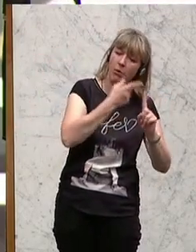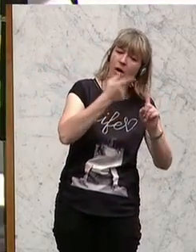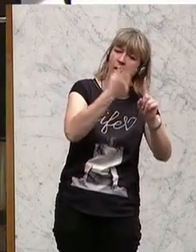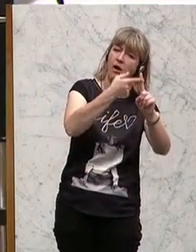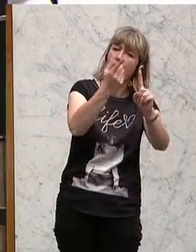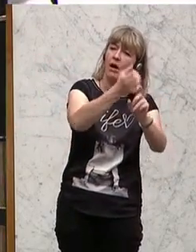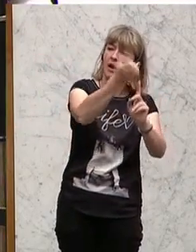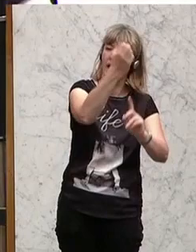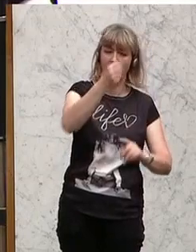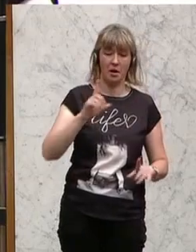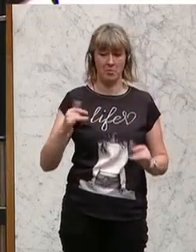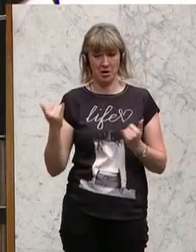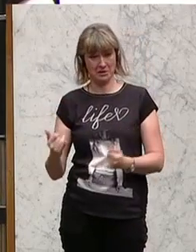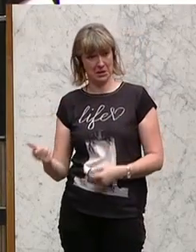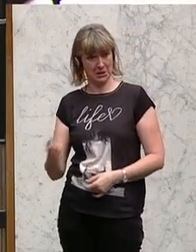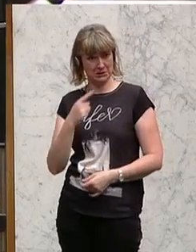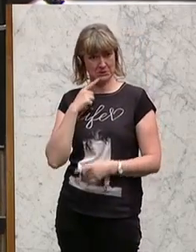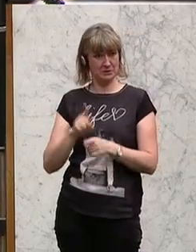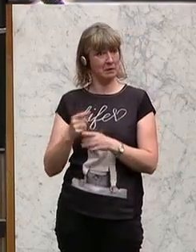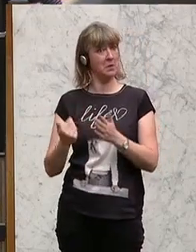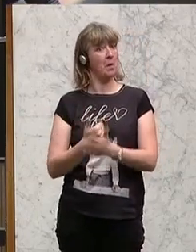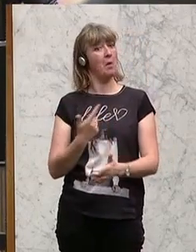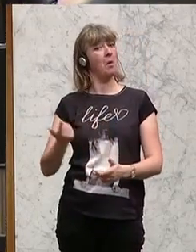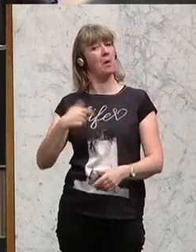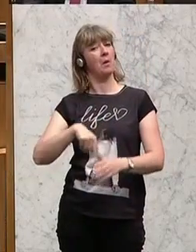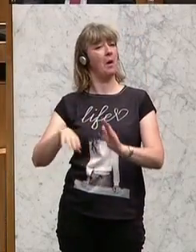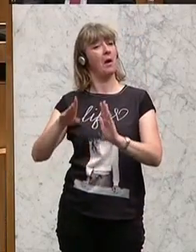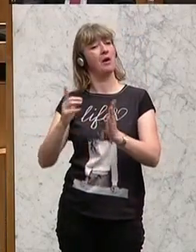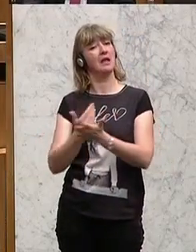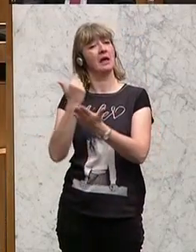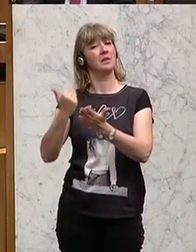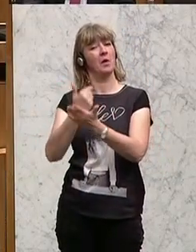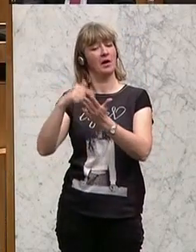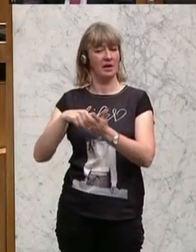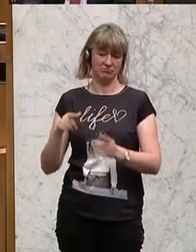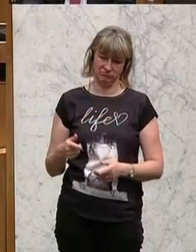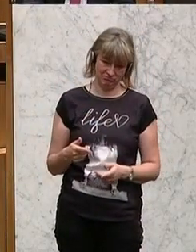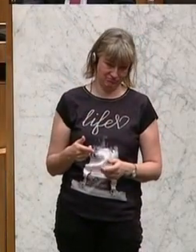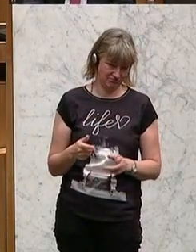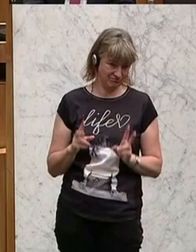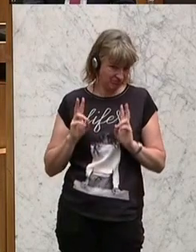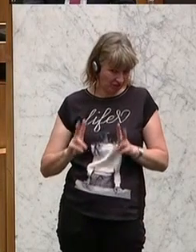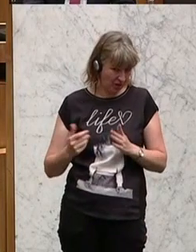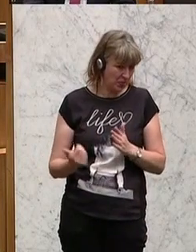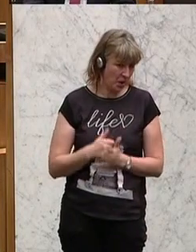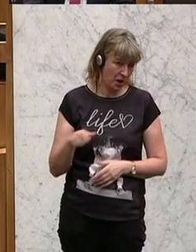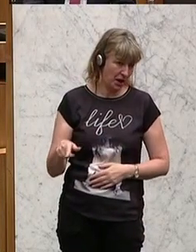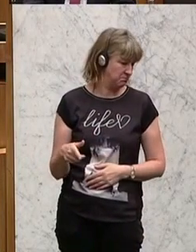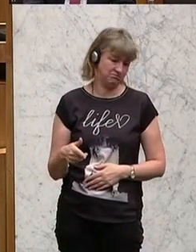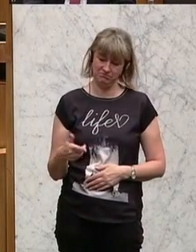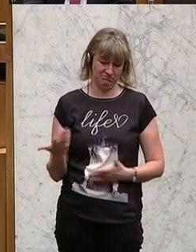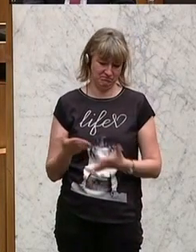heute als große Erneuerung in diesem Gesetz ankündigen. Und das Neue ist noch dazu in einer für mich nicht